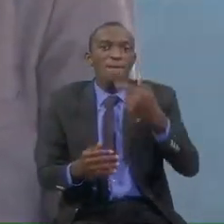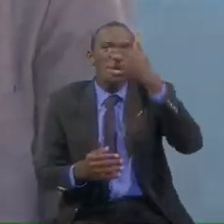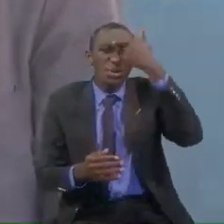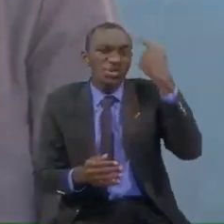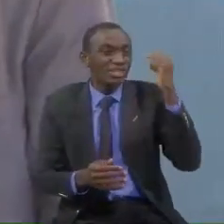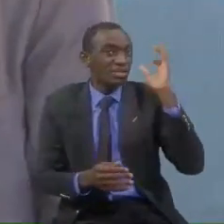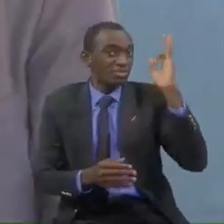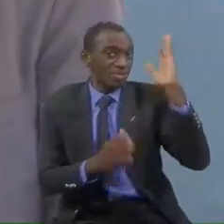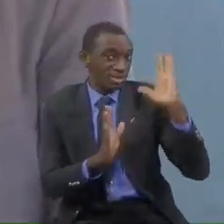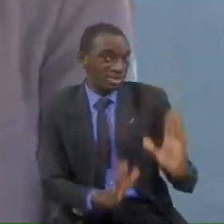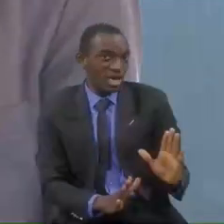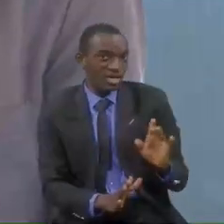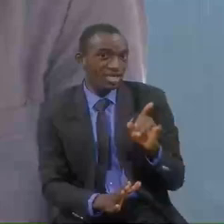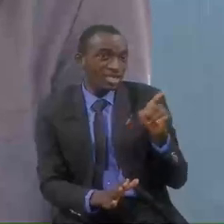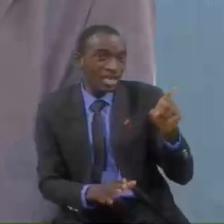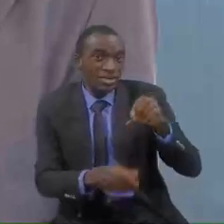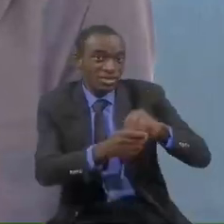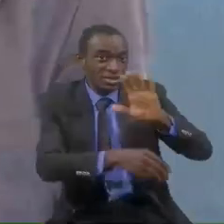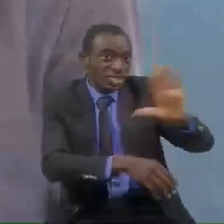l'église normale. Parce que